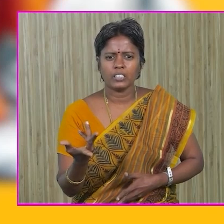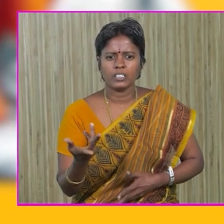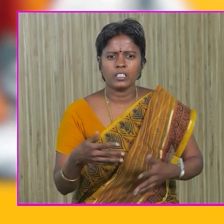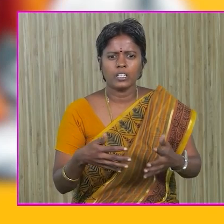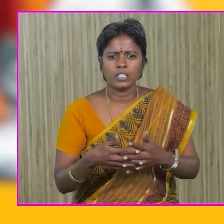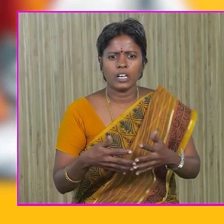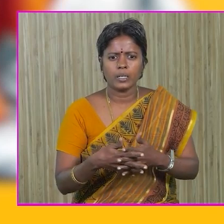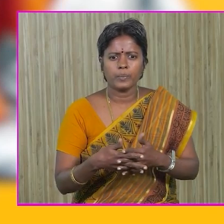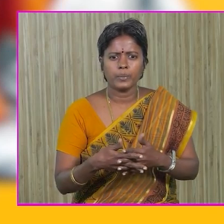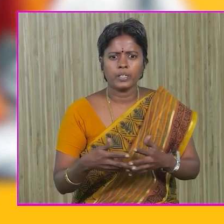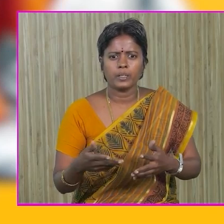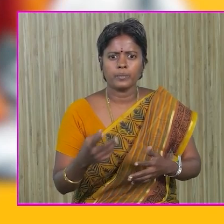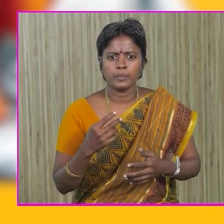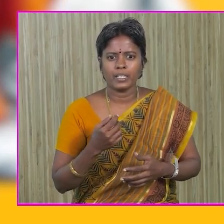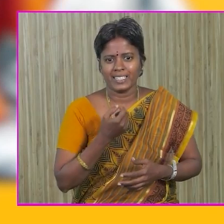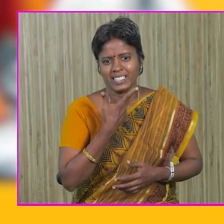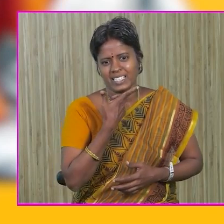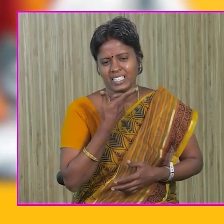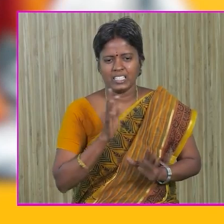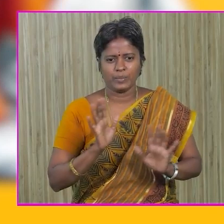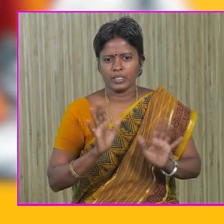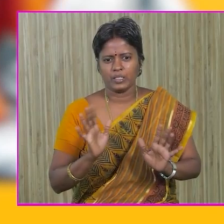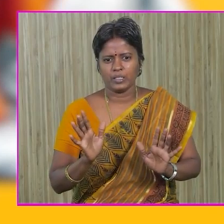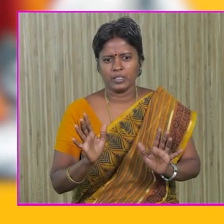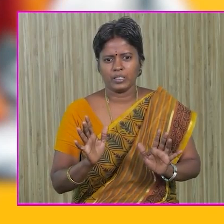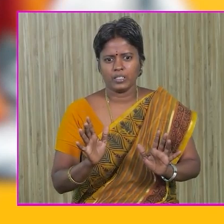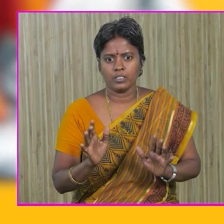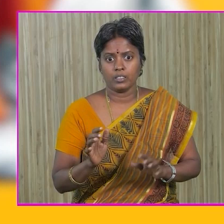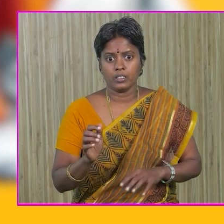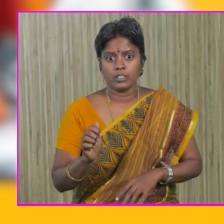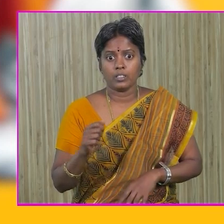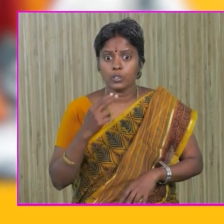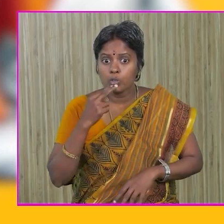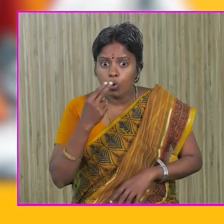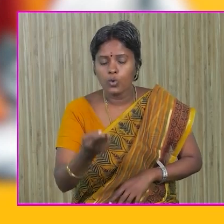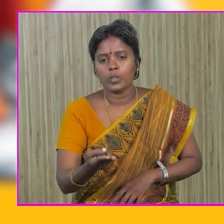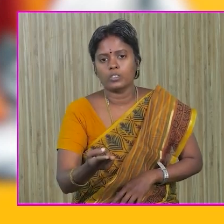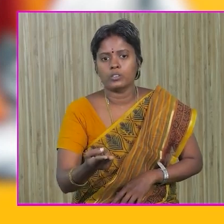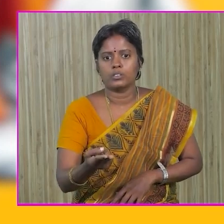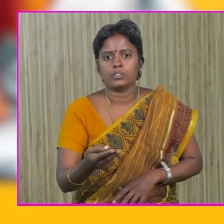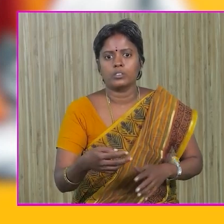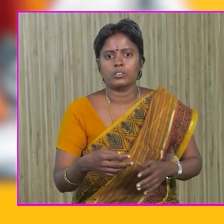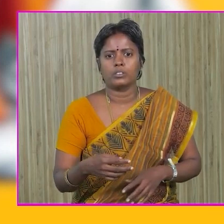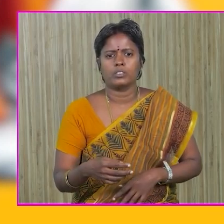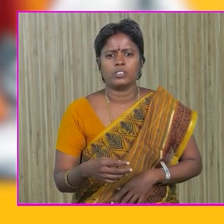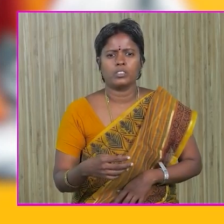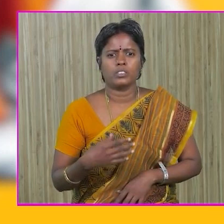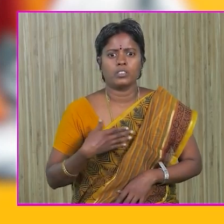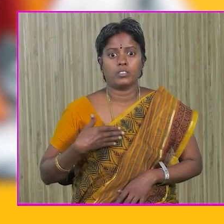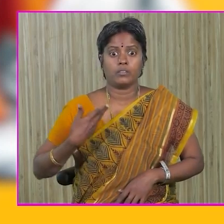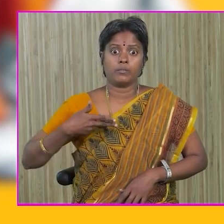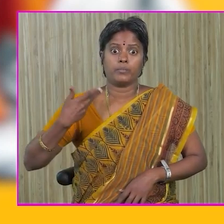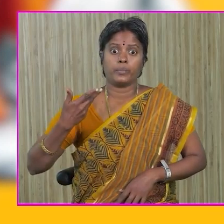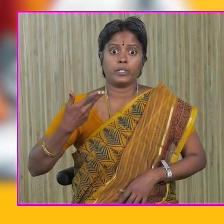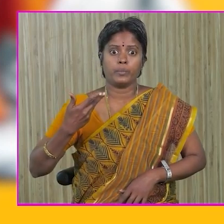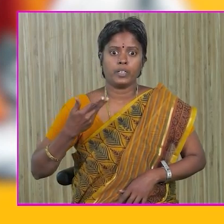சிரித்து மகிழ்வதற்கு மட்டுமன்று, இடித்து உரைப்பதுதான் நல்ல நட்பு. பெருமையை அழிப்பது